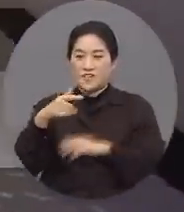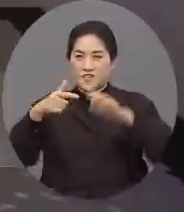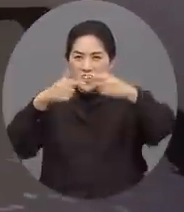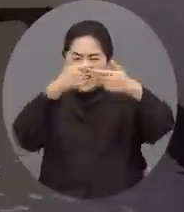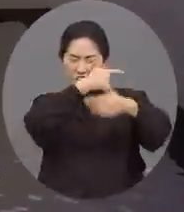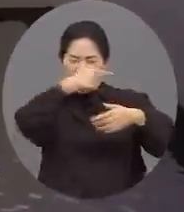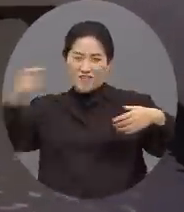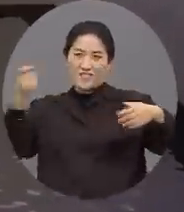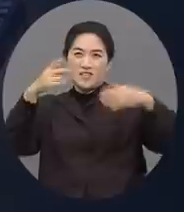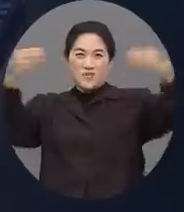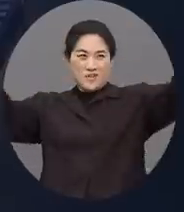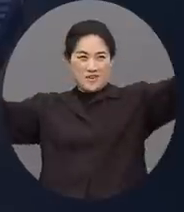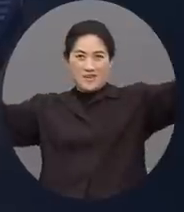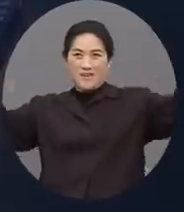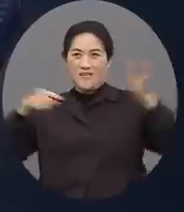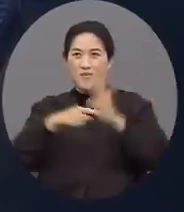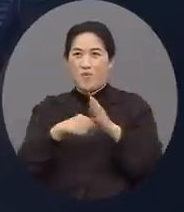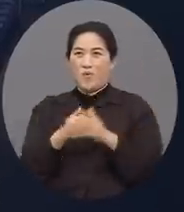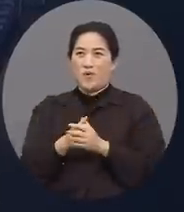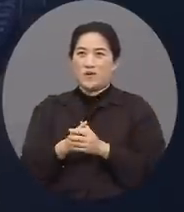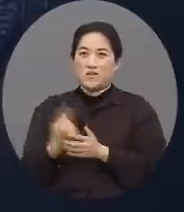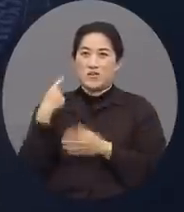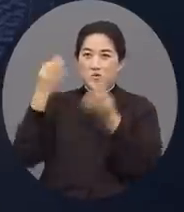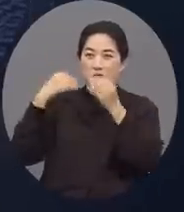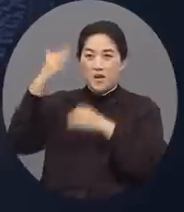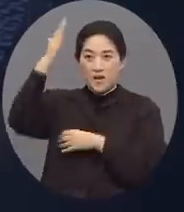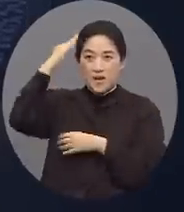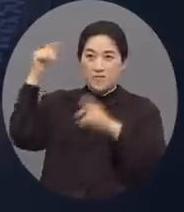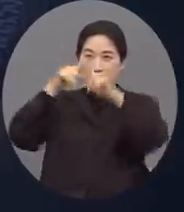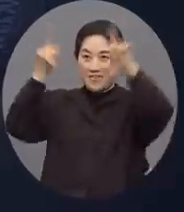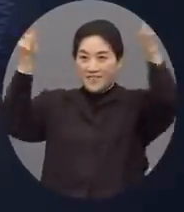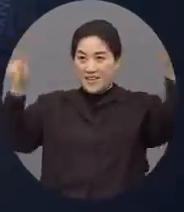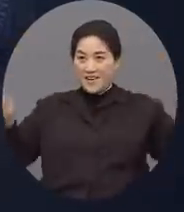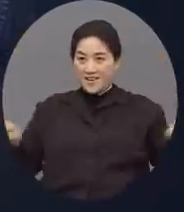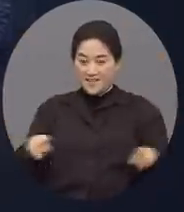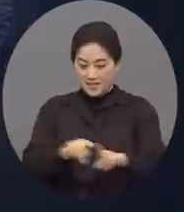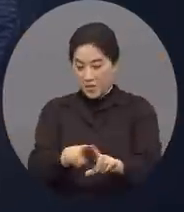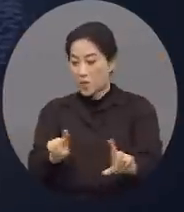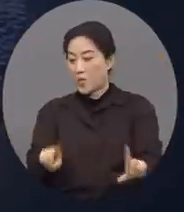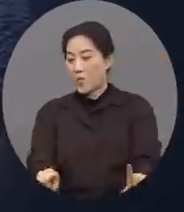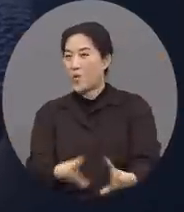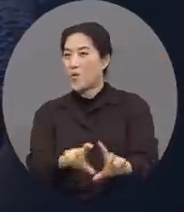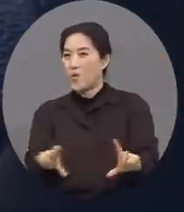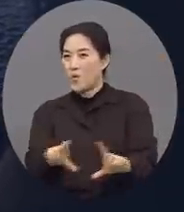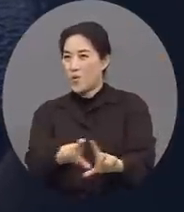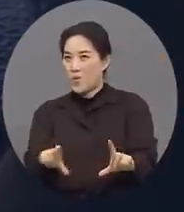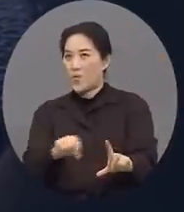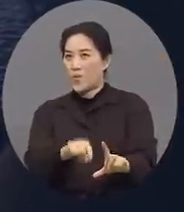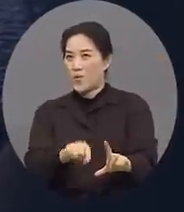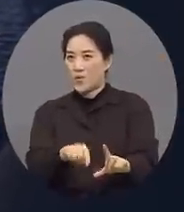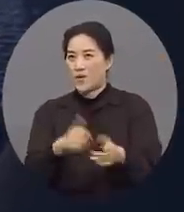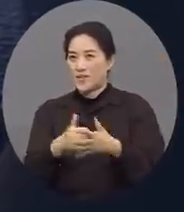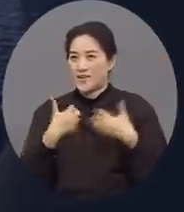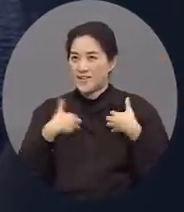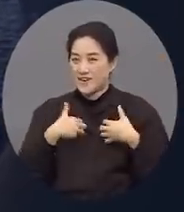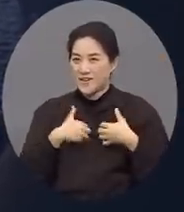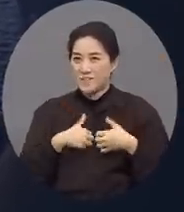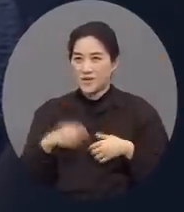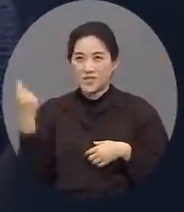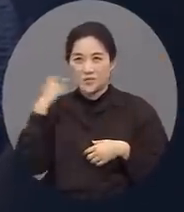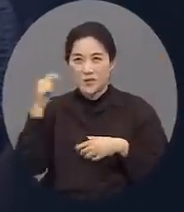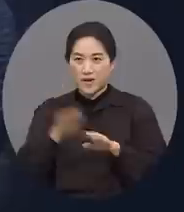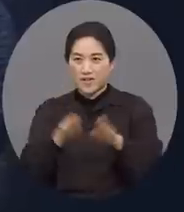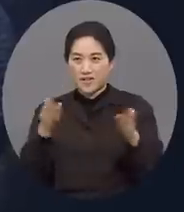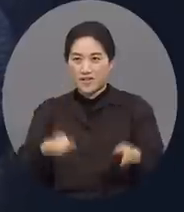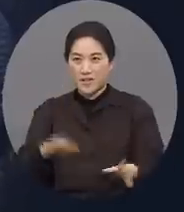선보였습니다. 뒤로 보이는 검은색 상자가 무선 연결 장비입니다. 거기에 기존에 쓰던 게임기나 스피커 같은